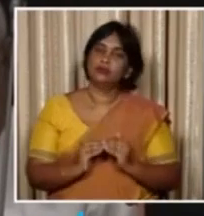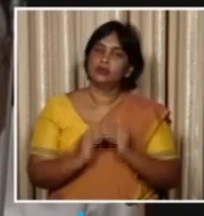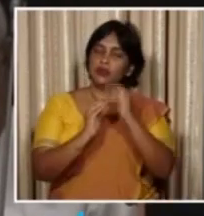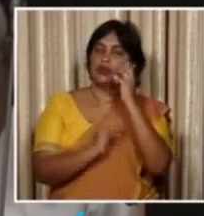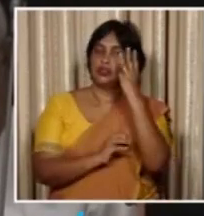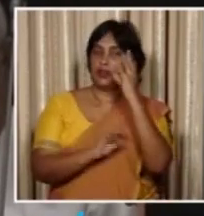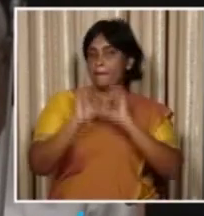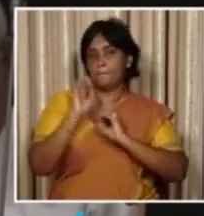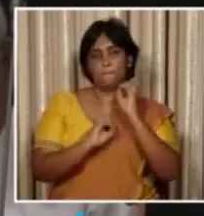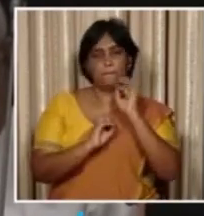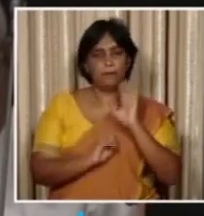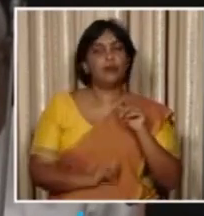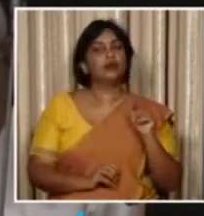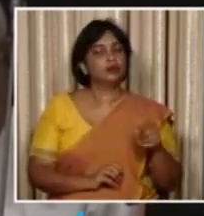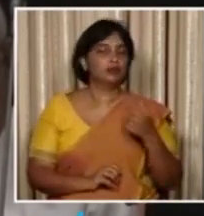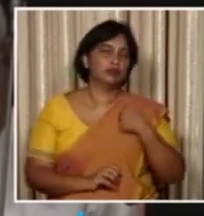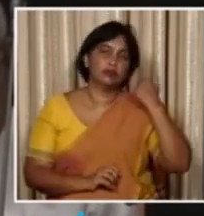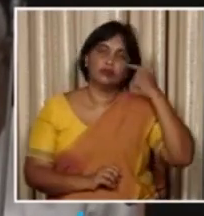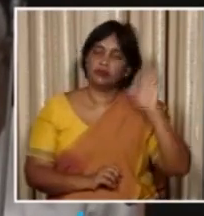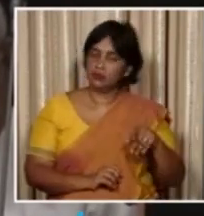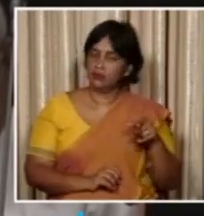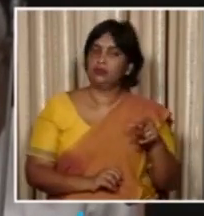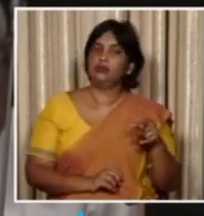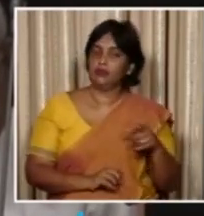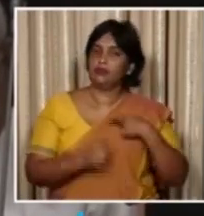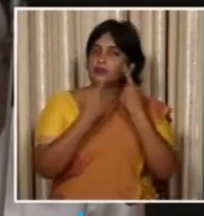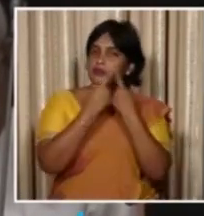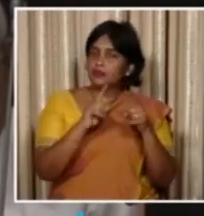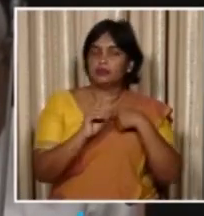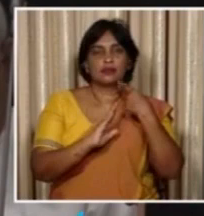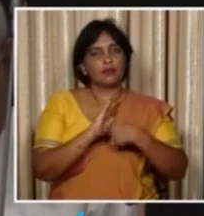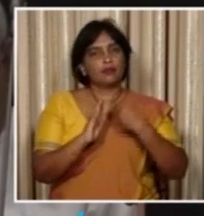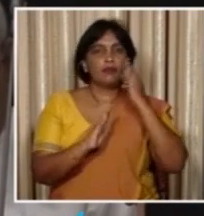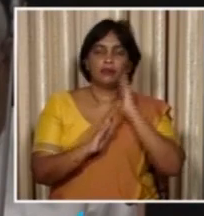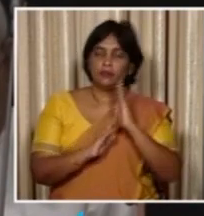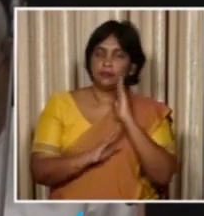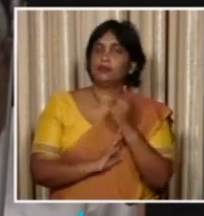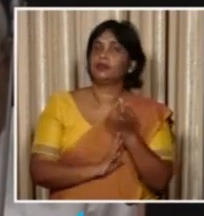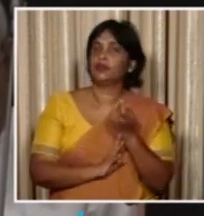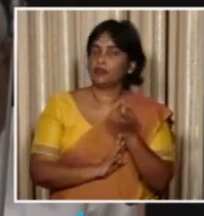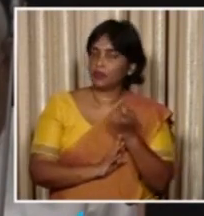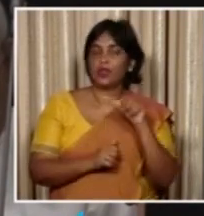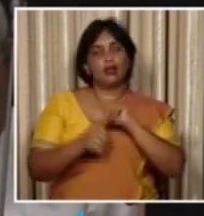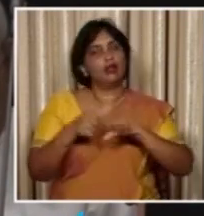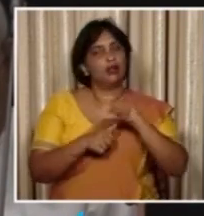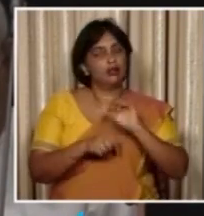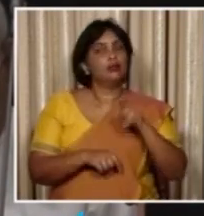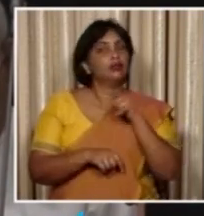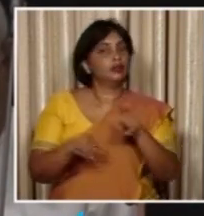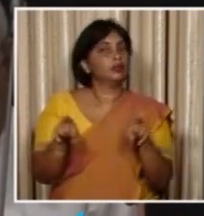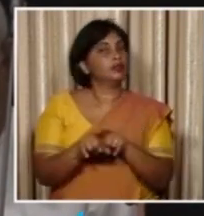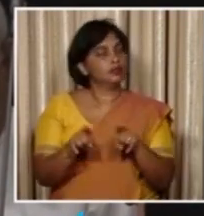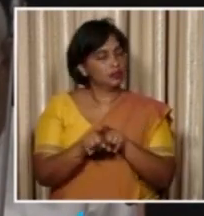ಸೀಟ ತುನಕ್ಪತ್ ವೇಯಾಯಿ ಅಪ ಅಪೇಕ್ಷಾ ಕರನೋ ವಿವಿಧ ದೇಶೀಯ ವಿದೇಶೀಯ ಮೂಲ್ಯ ಆಯತನ್ ವಿಸಿಂಗ್ ಏಹಾ